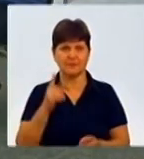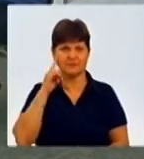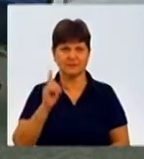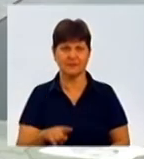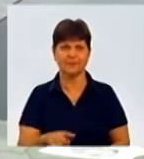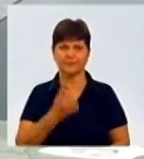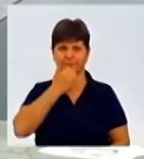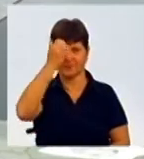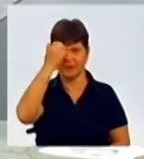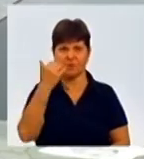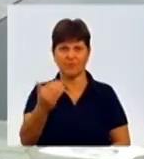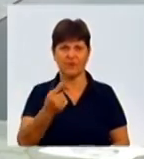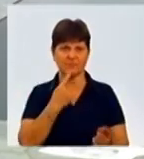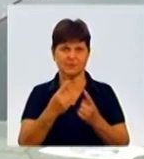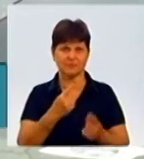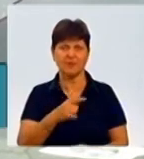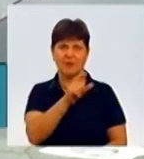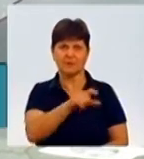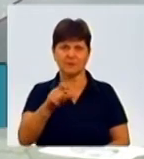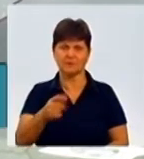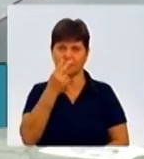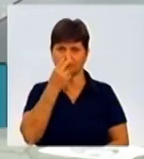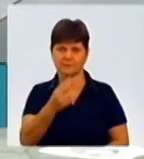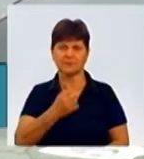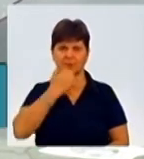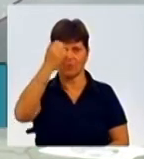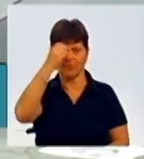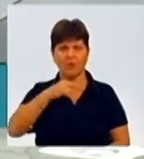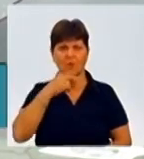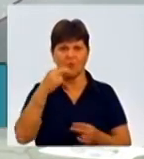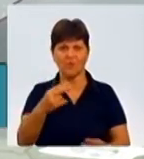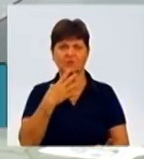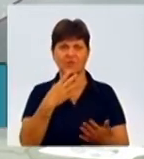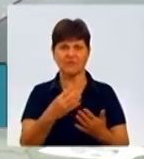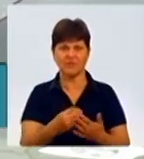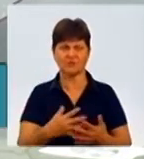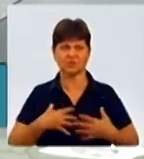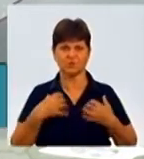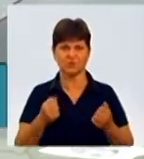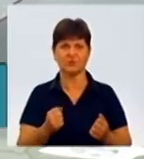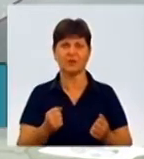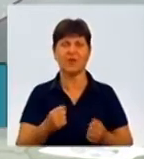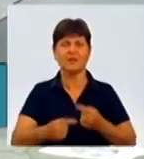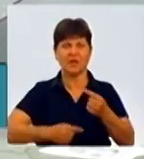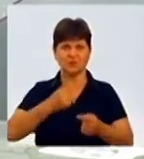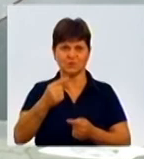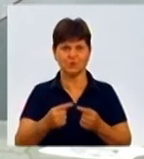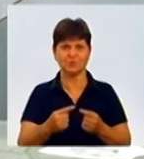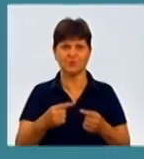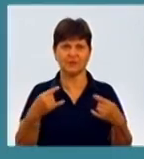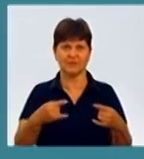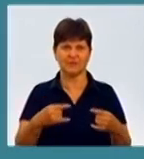вам за діалог, глядачам дякую за увагу, тож будьмо уважними до власного здоров'я. Зустрінемось у наступних ефірах. На все добре.